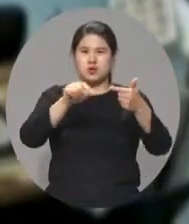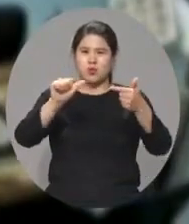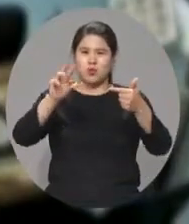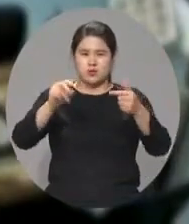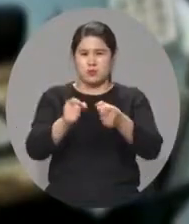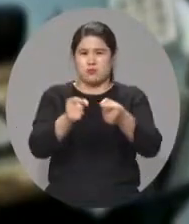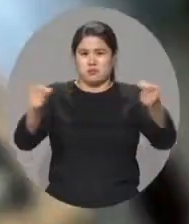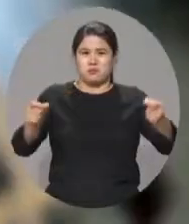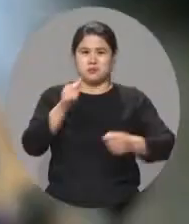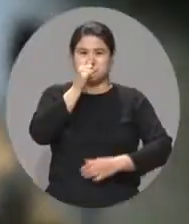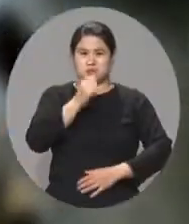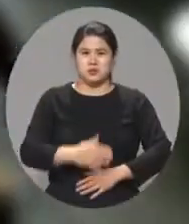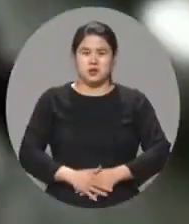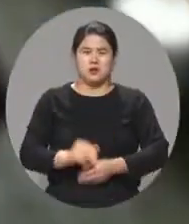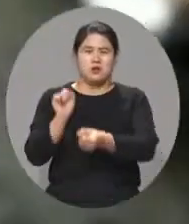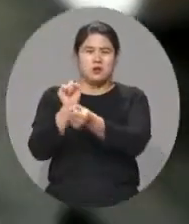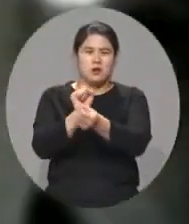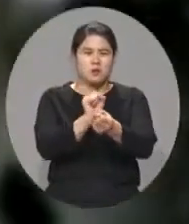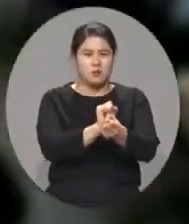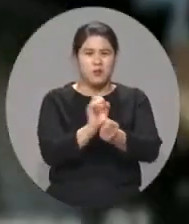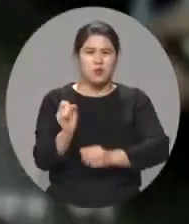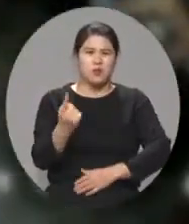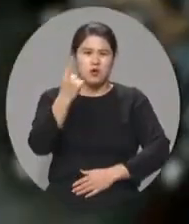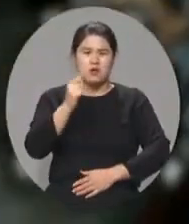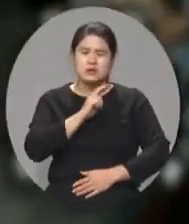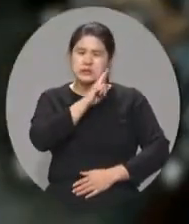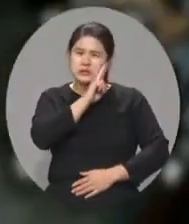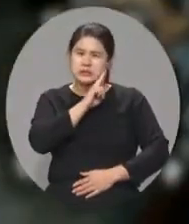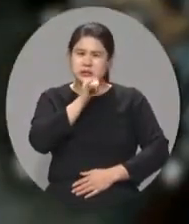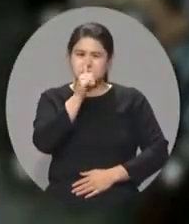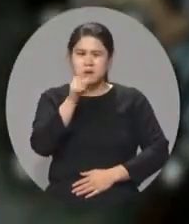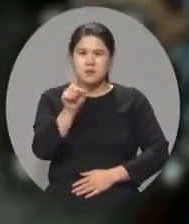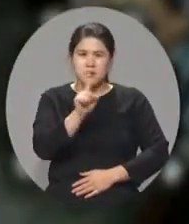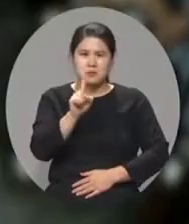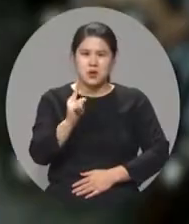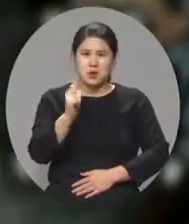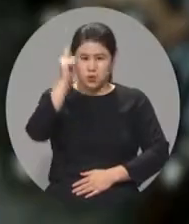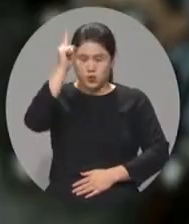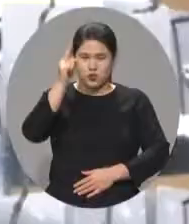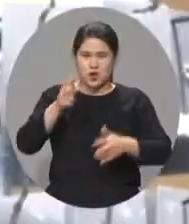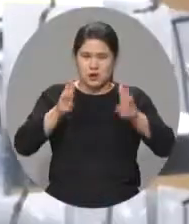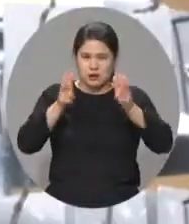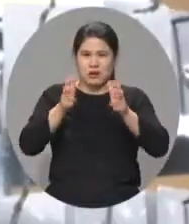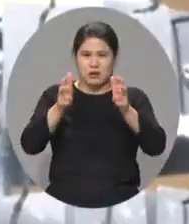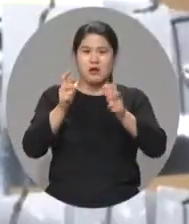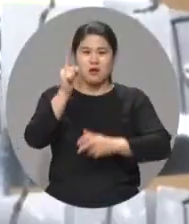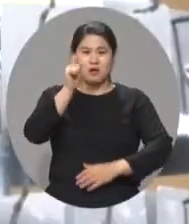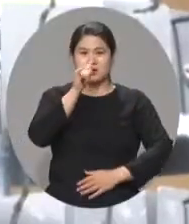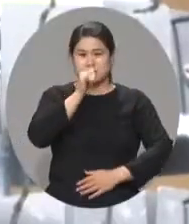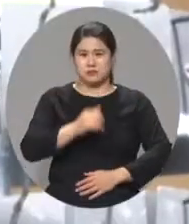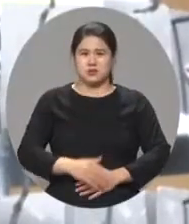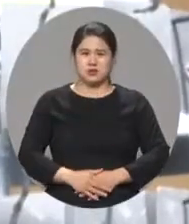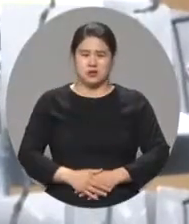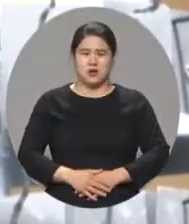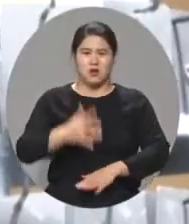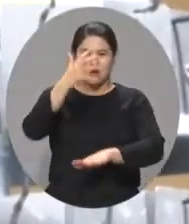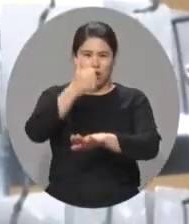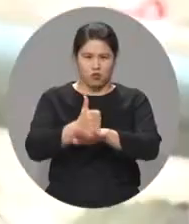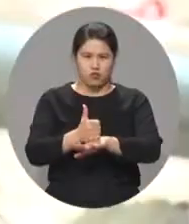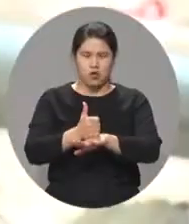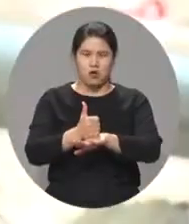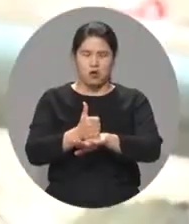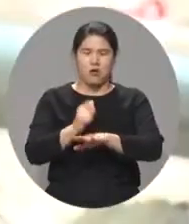있었습니다 감염의 매개체로 의심 되었던 건 당시 천장에서 가동된 에어컨 연구결과